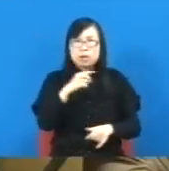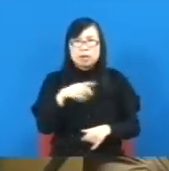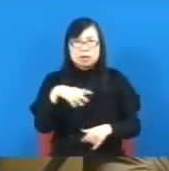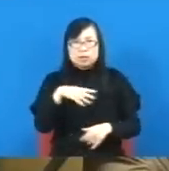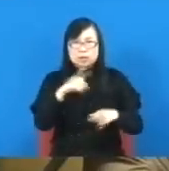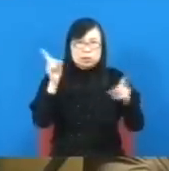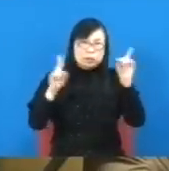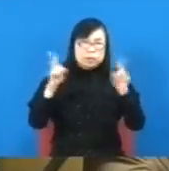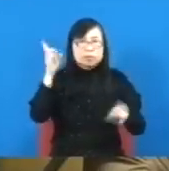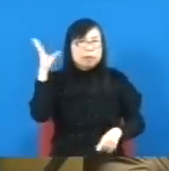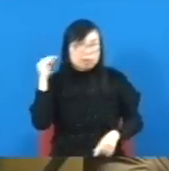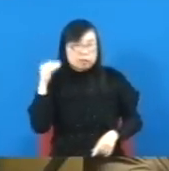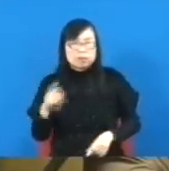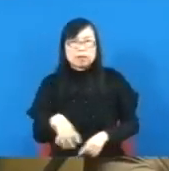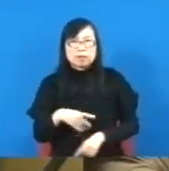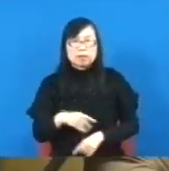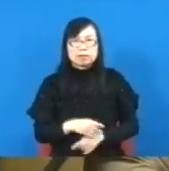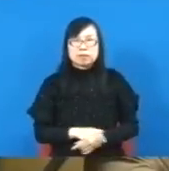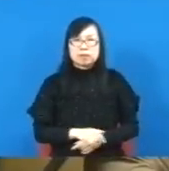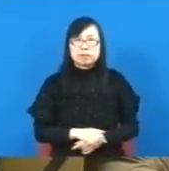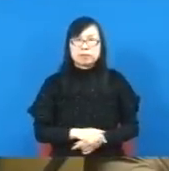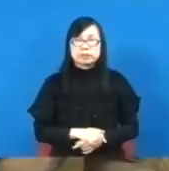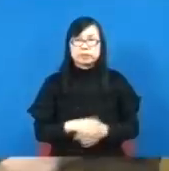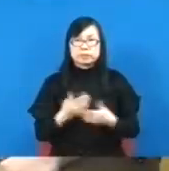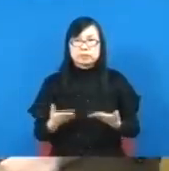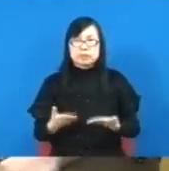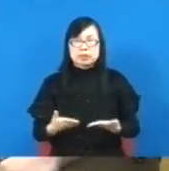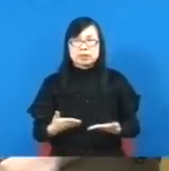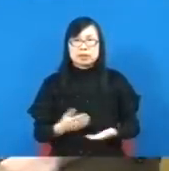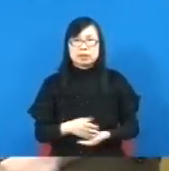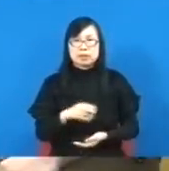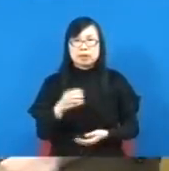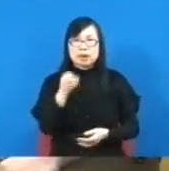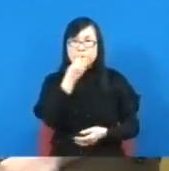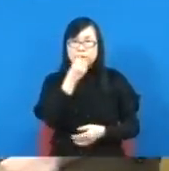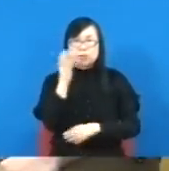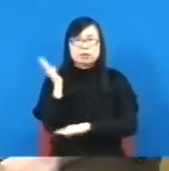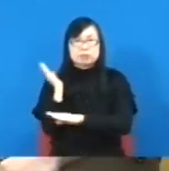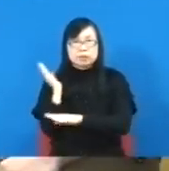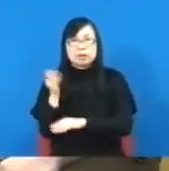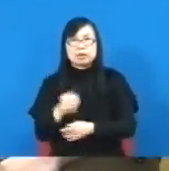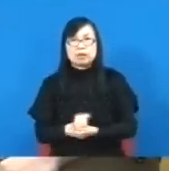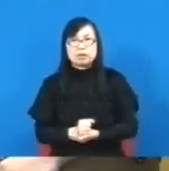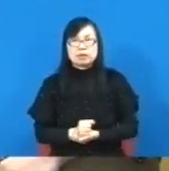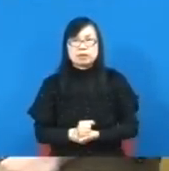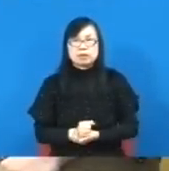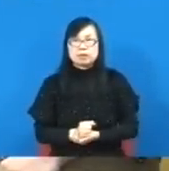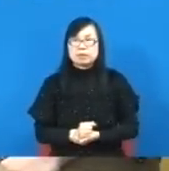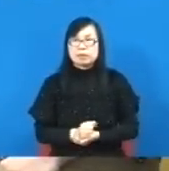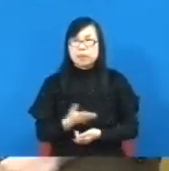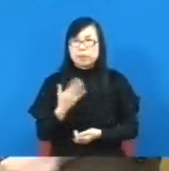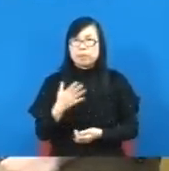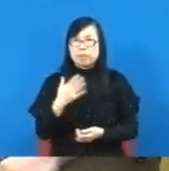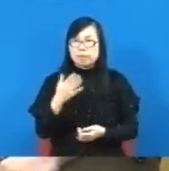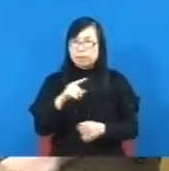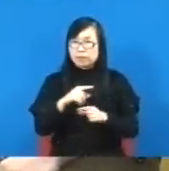又咪講得特別動聽，又咪流利。 但係你嗱呢次真係咁樣港台咁整，整你覺得整唔整到咧？上次 好大機會整